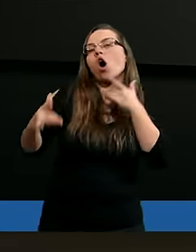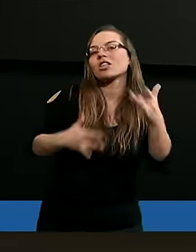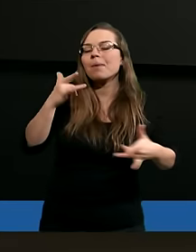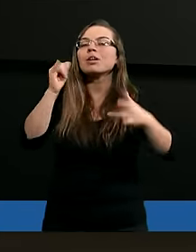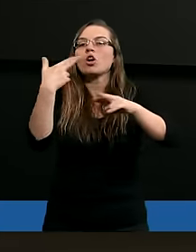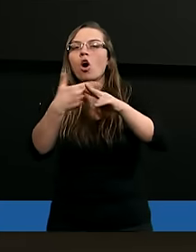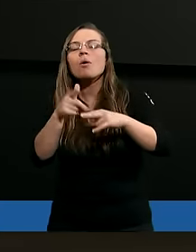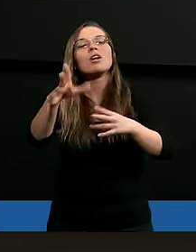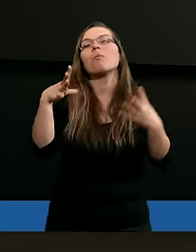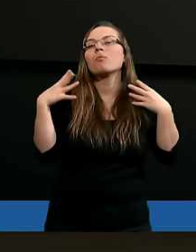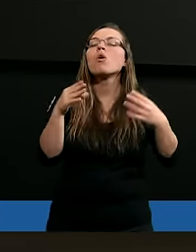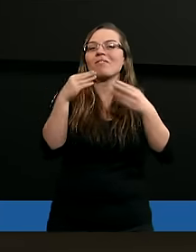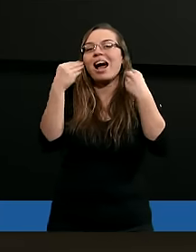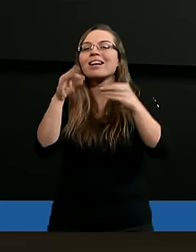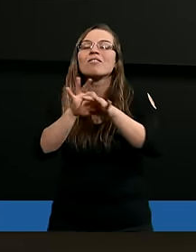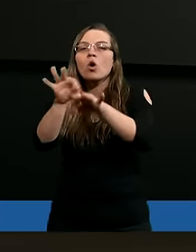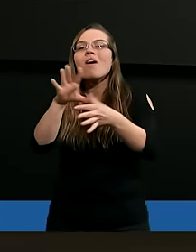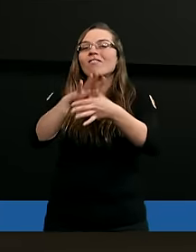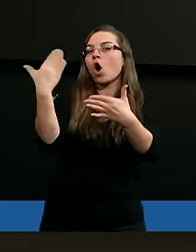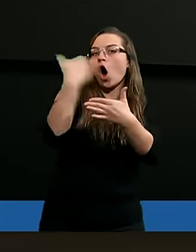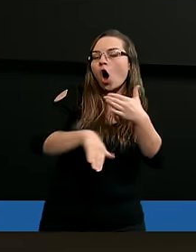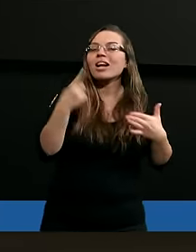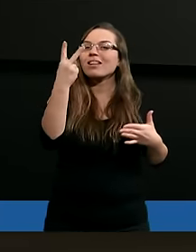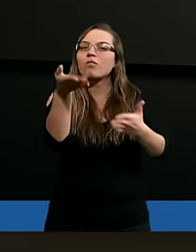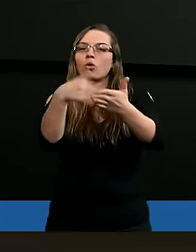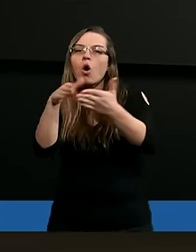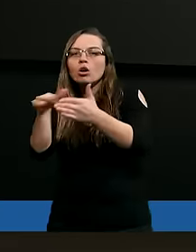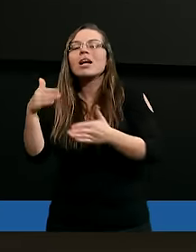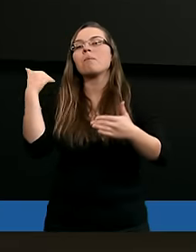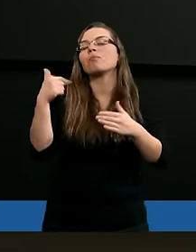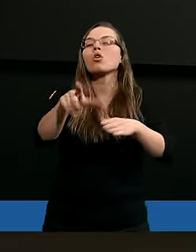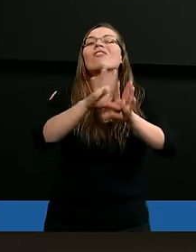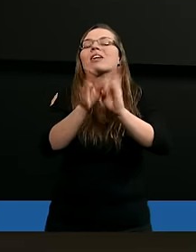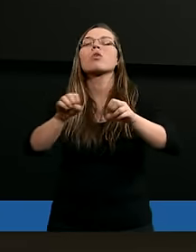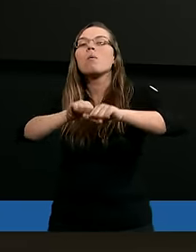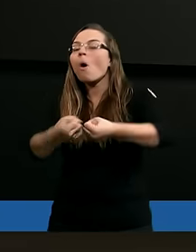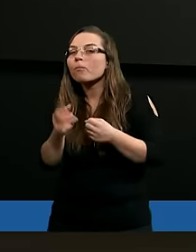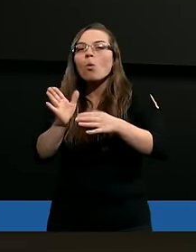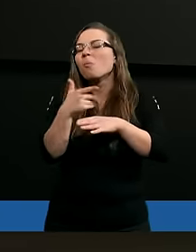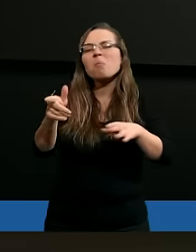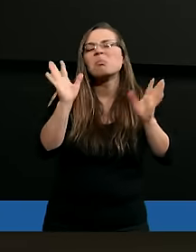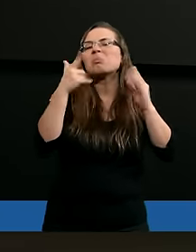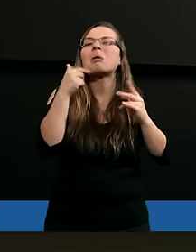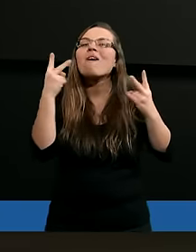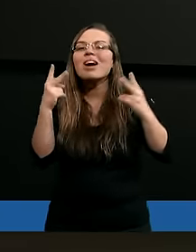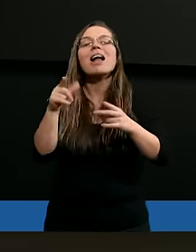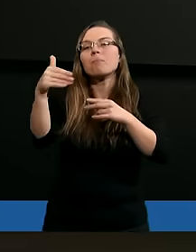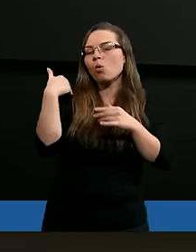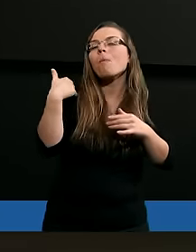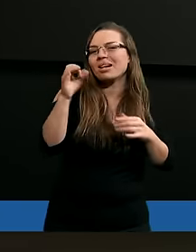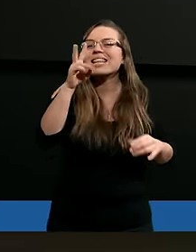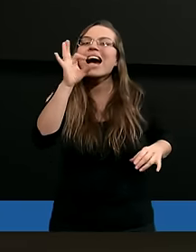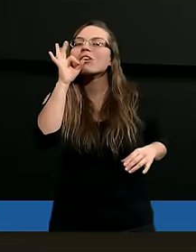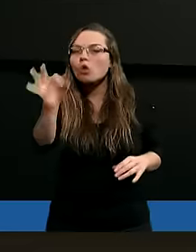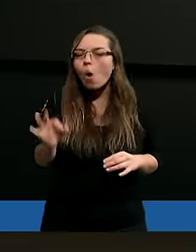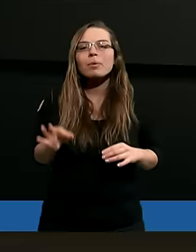się Hiobowi fantastycznie wiodło, a w ostatnich dwóch rozdziałach by się wszystko popsuło. To przecież byłoby gorzej, więc